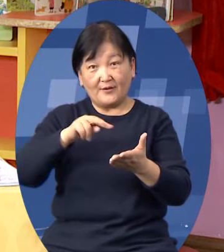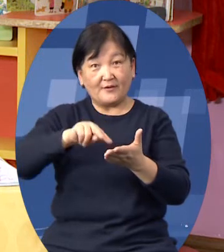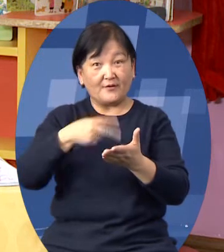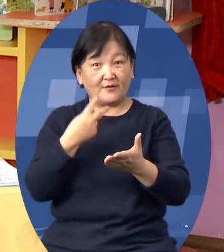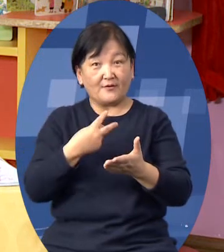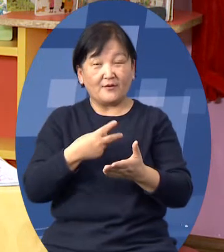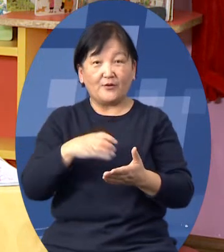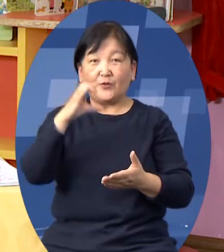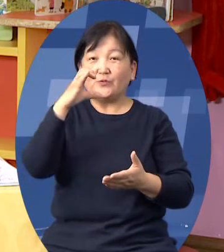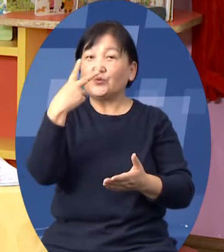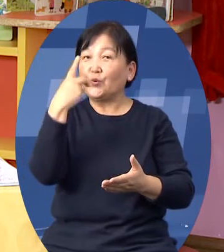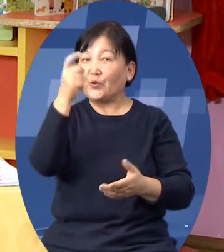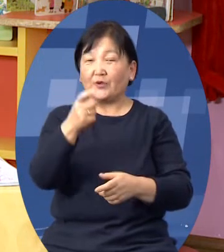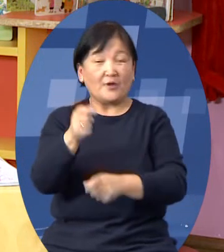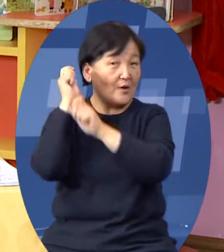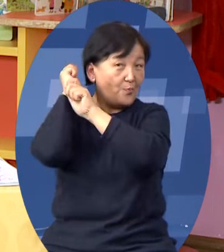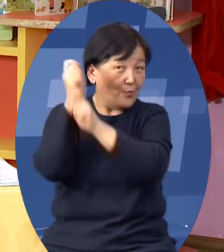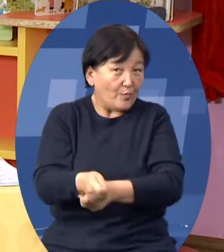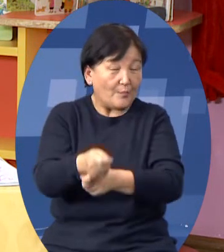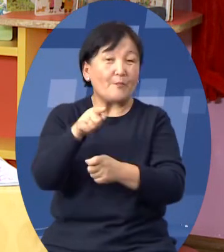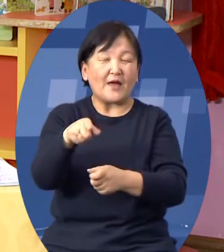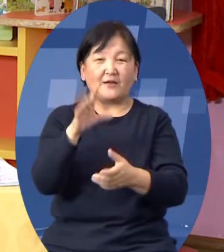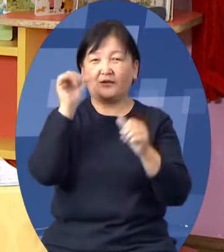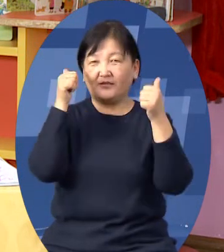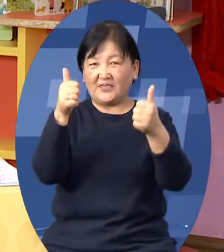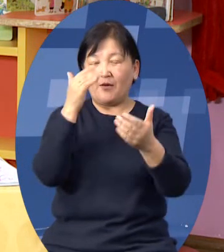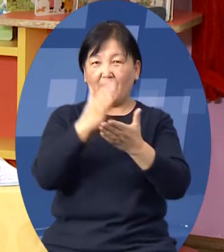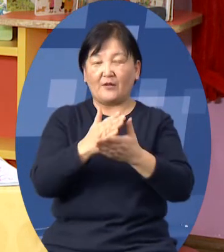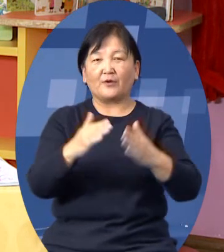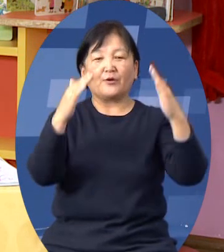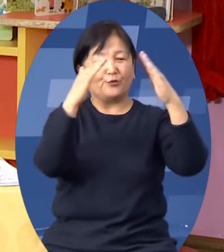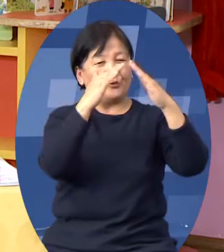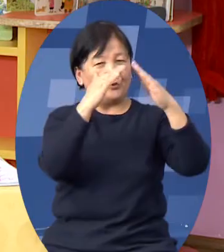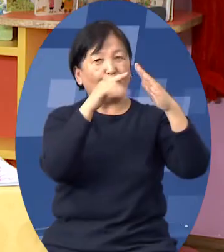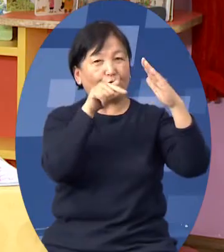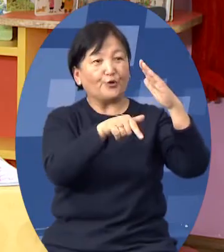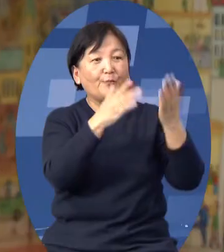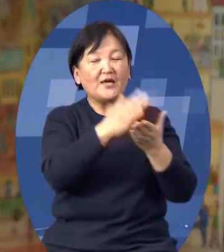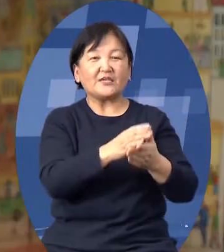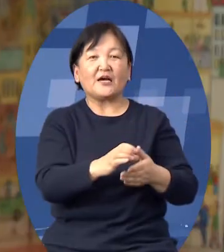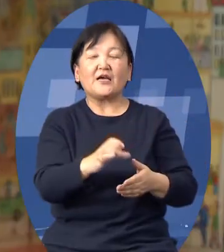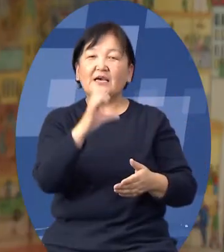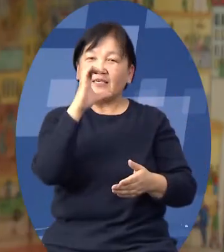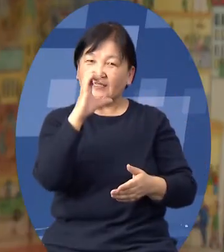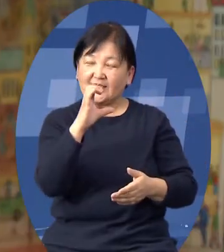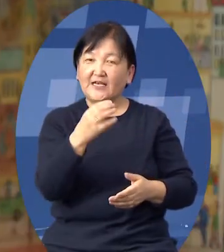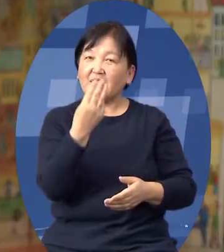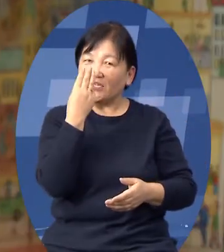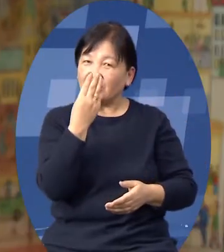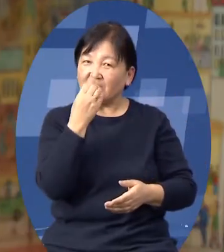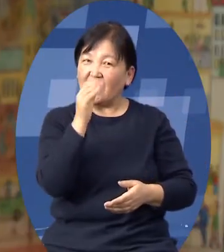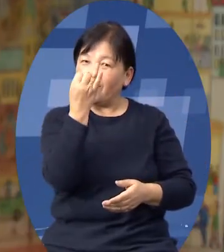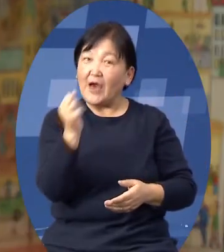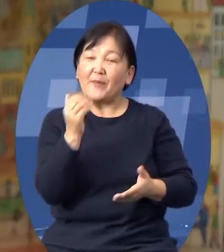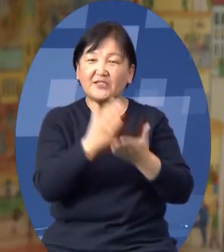Энэ юу лээ? Сүх. Маш сайн байна. Өөр бусад гэр дотор нь байгаа иш аваа орсон